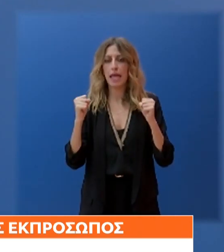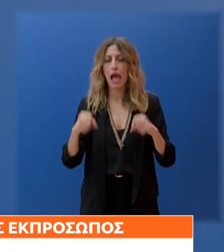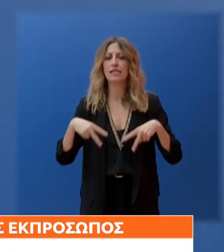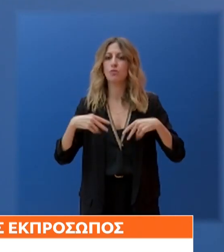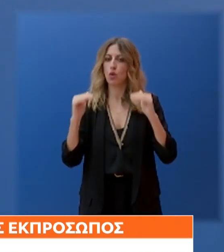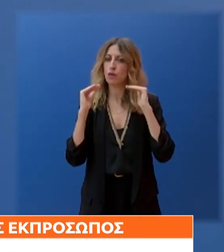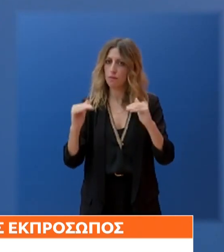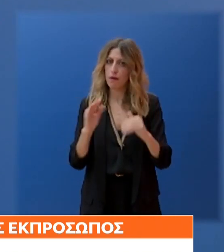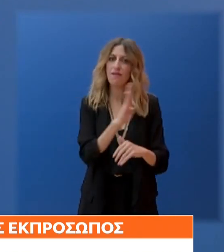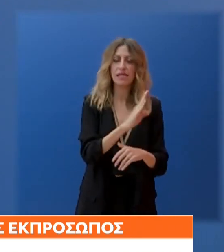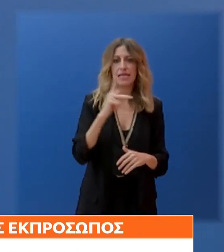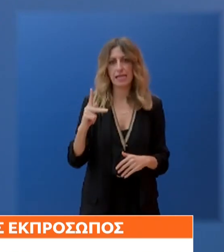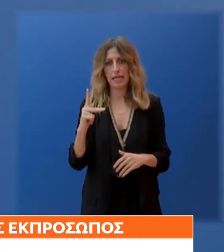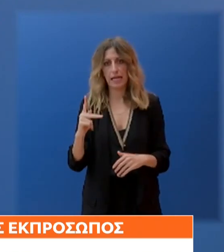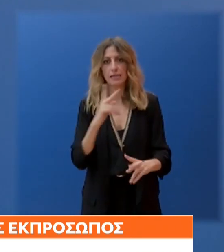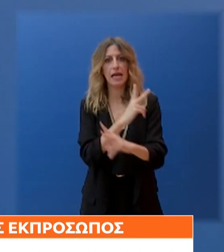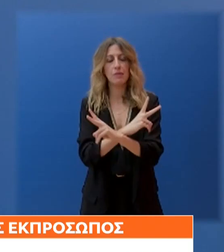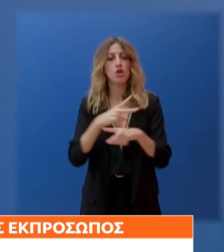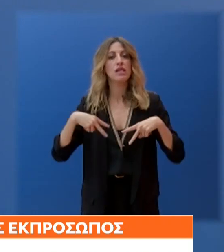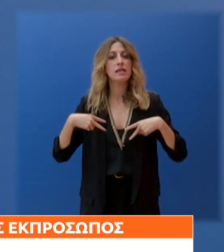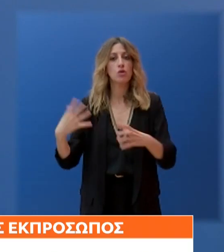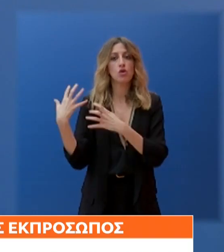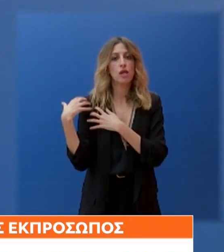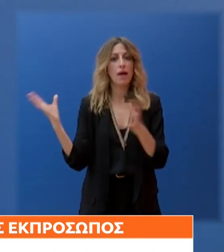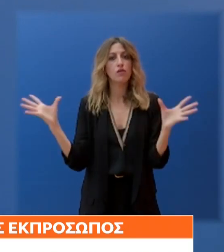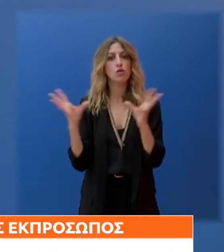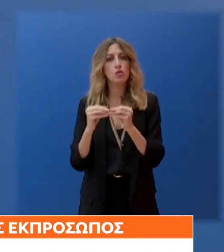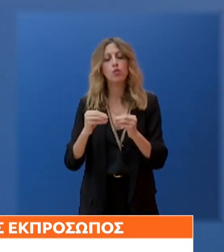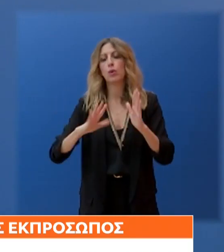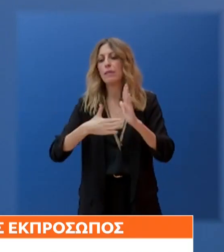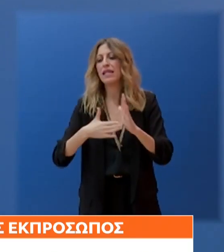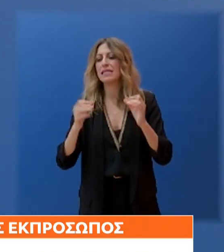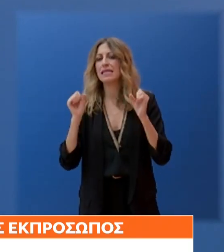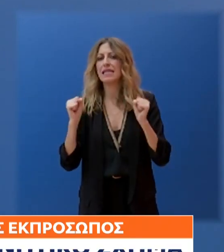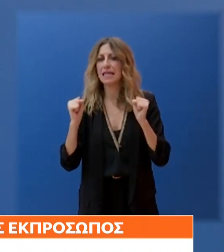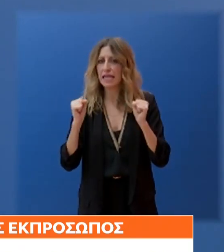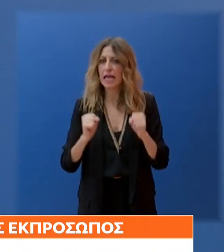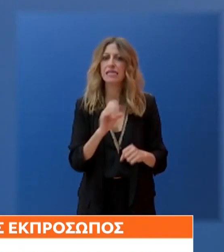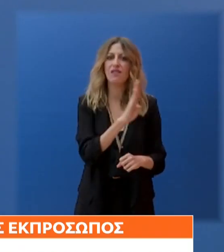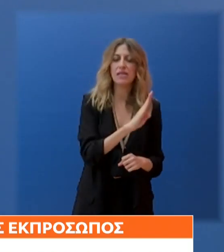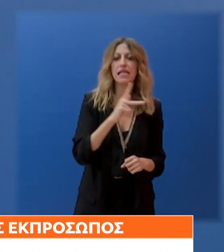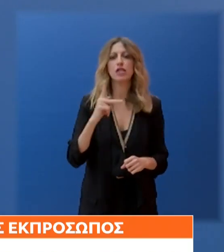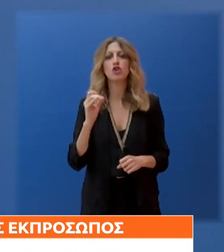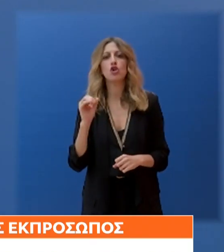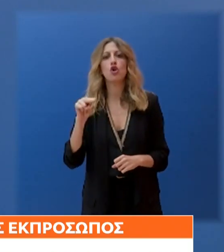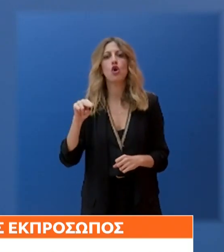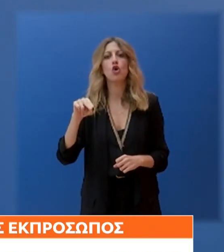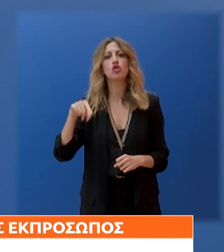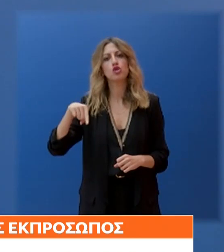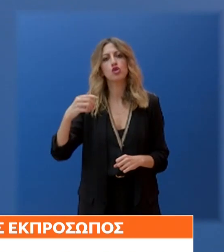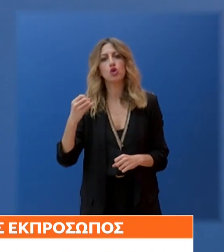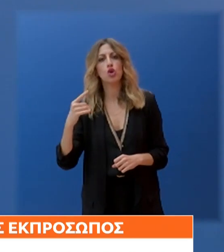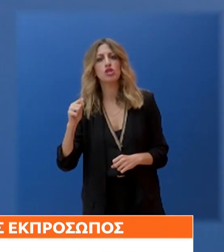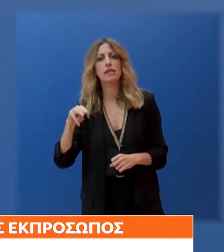Κικίλιας. Αναπληρωτής Υπουργός Αρμόδιος για τις Υπηρεσίες Υγείας Βασίλης Κοντοζαμάνης. Υφυπουργός Αρμόδια